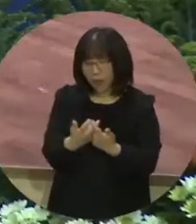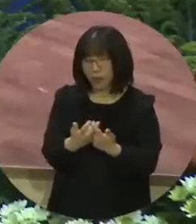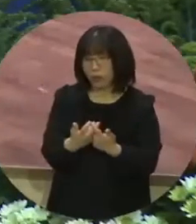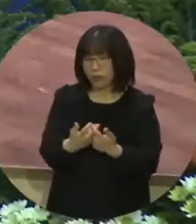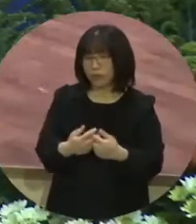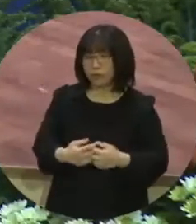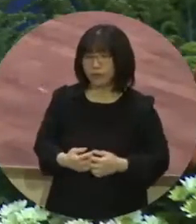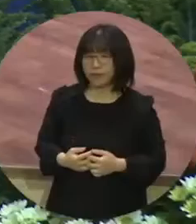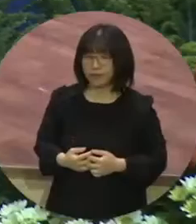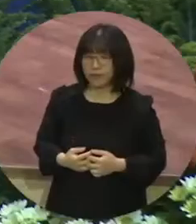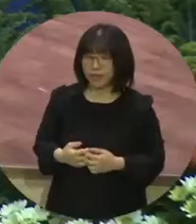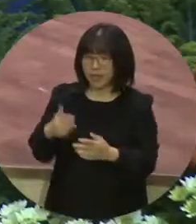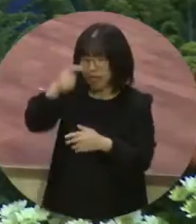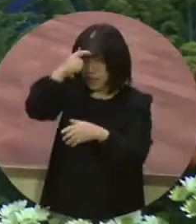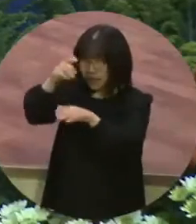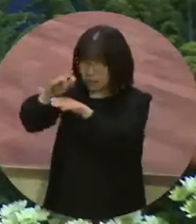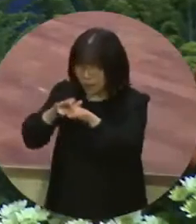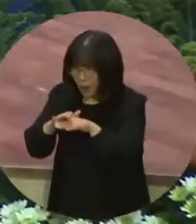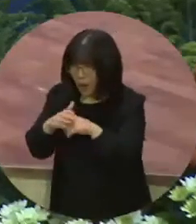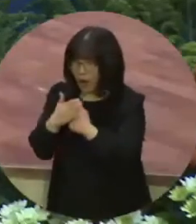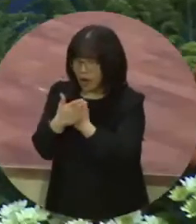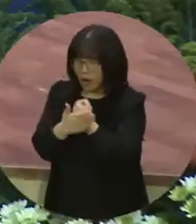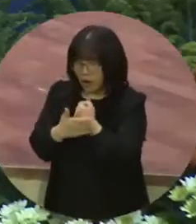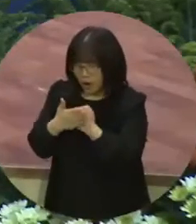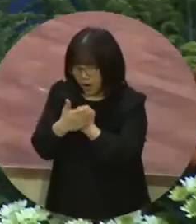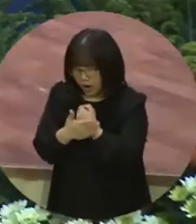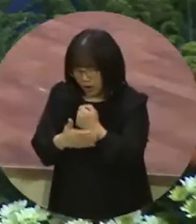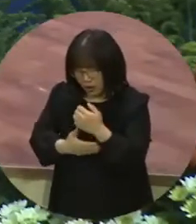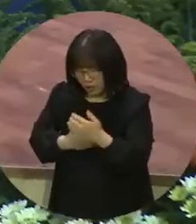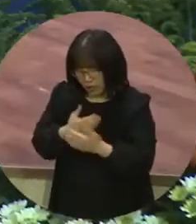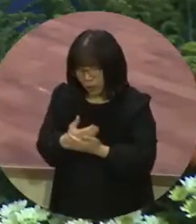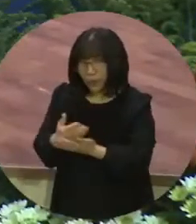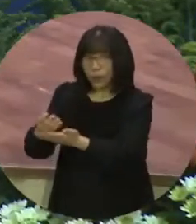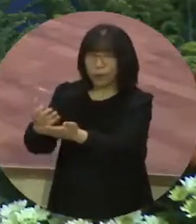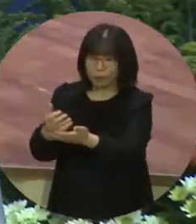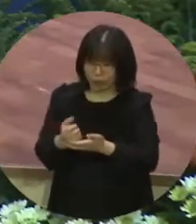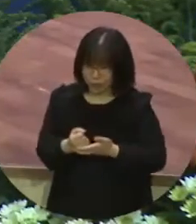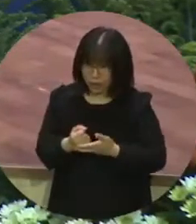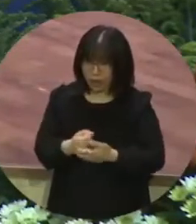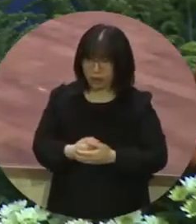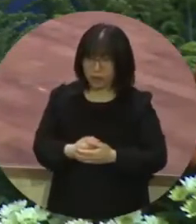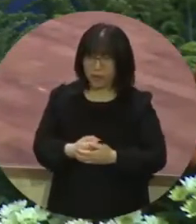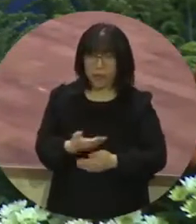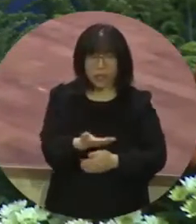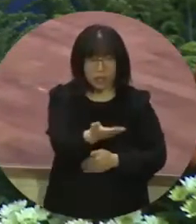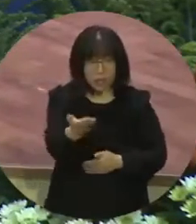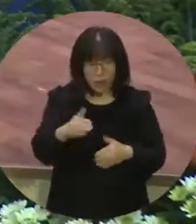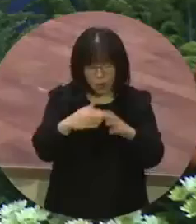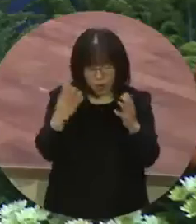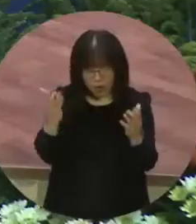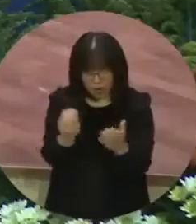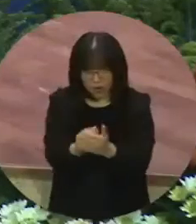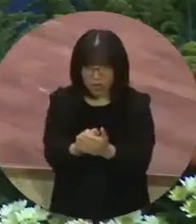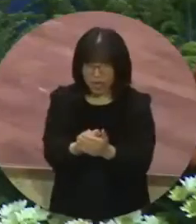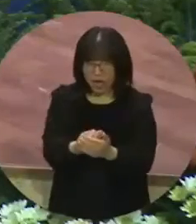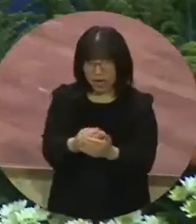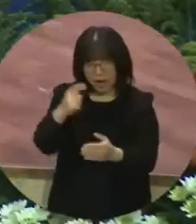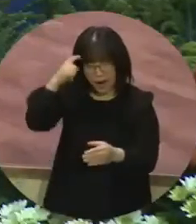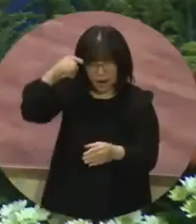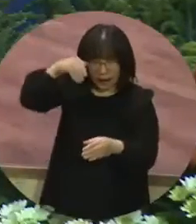말씀하시고 예배를 통해서 받으란 말이에요. 말씀을 레마로 받으면 여러분 것으로 완전히 가진 뿌리